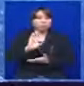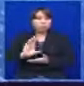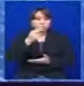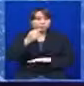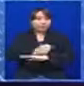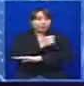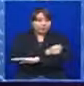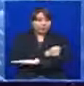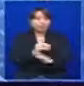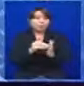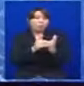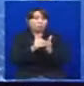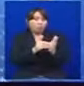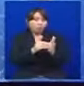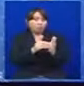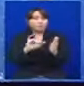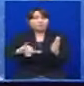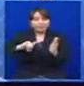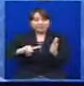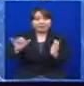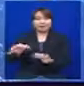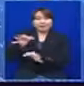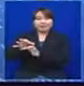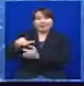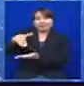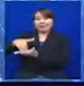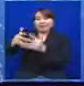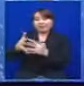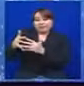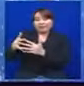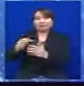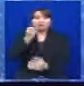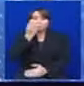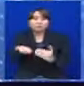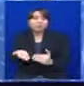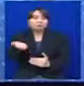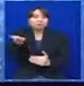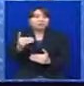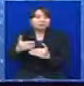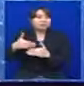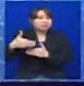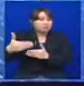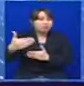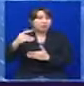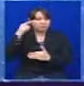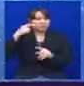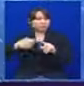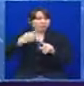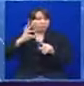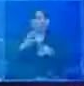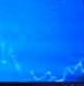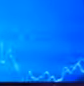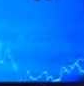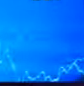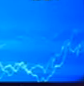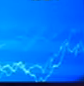ตลาดแรงงานที่ยังอ่อนแออาจจะทำให้เฟดชะลอการขึ้นดอกเบี้ยออกไปจากที่คาดการณ์กันไว้ในเดือนมิถุนายนนี้ค่ะโดยดั